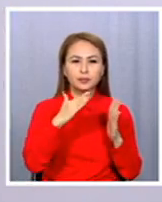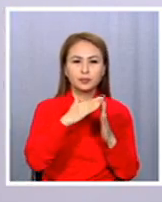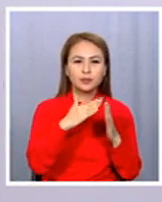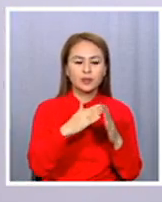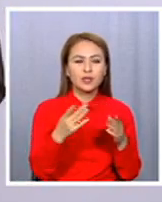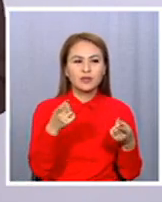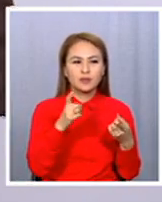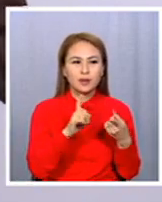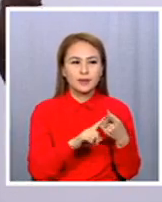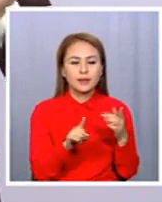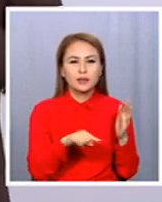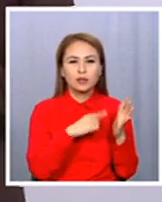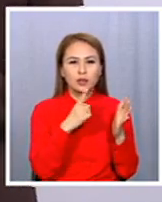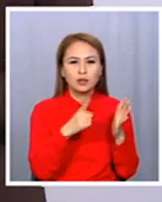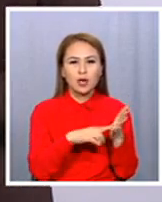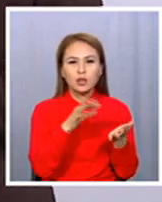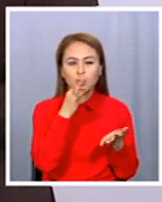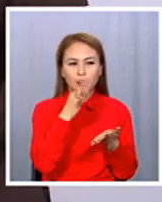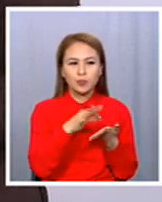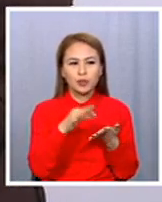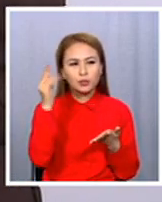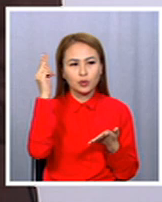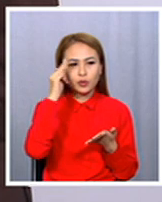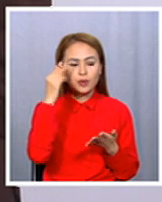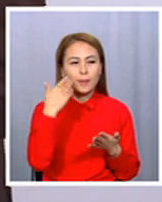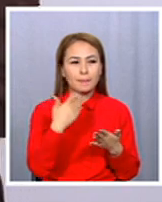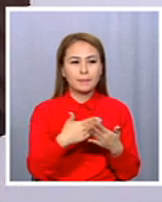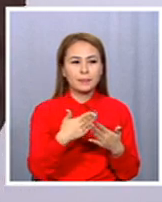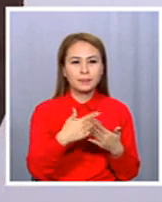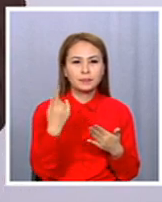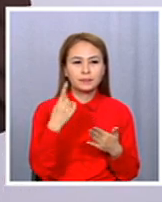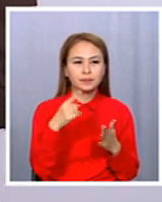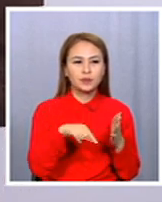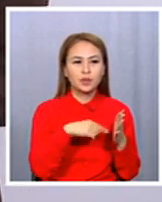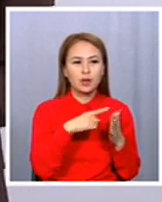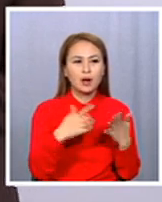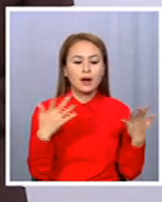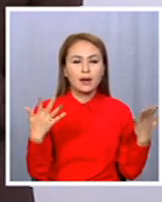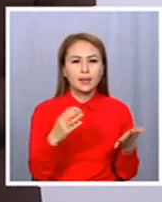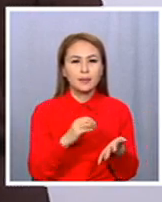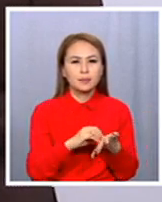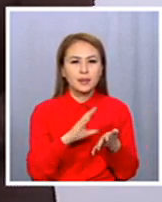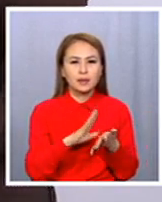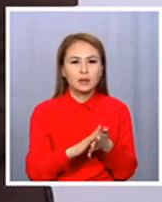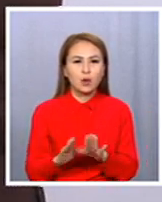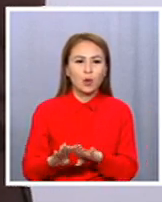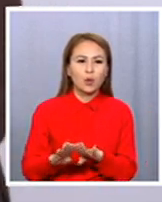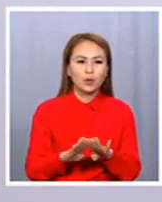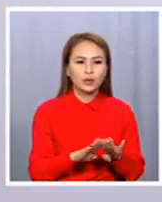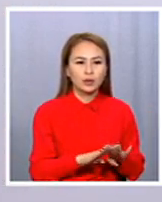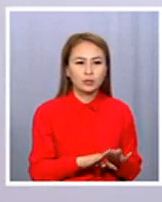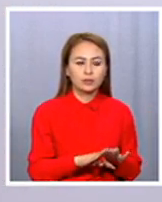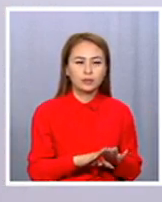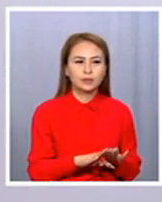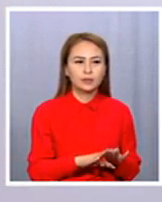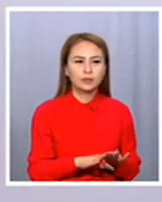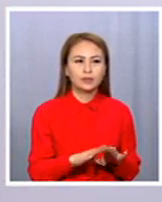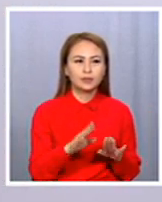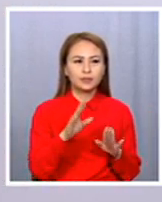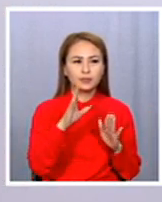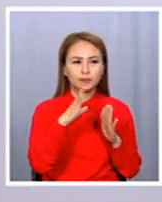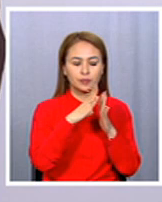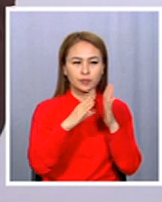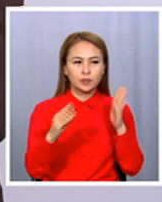кейбір сұрақтарға жауап беріп үйренейік. Мысалы, бірінші сұрақ. Қандай белгілері ортақ? Яғни бұл жерде балар бұрыштардың